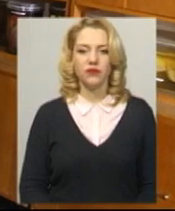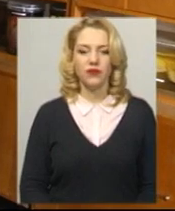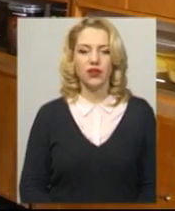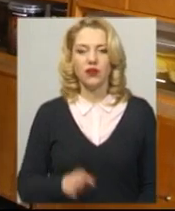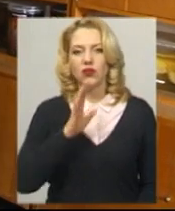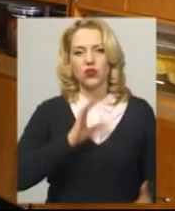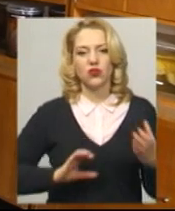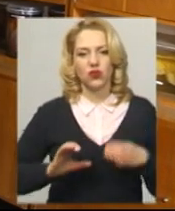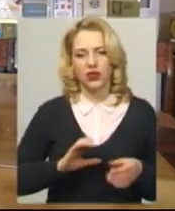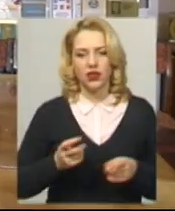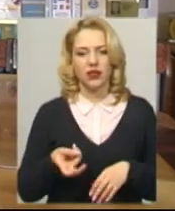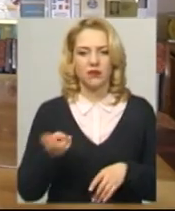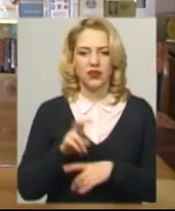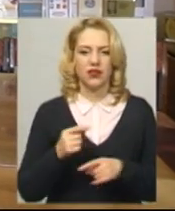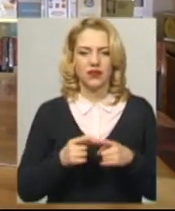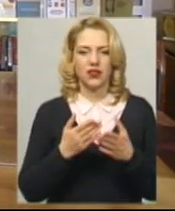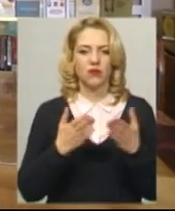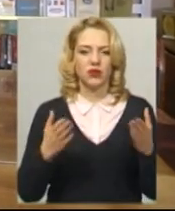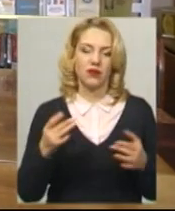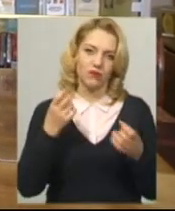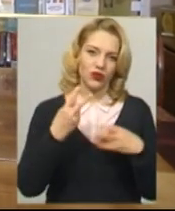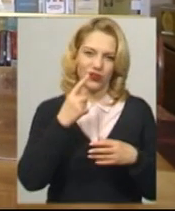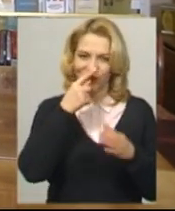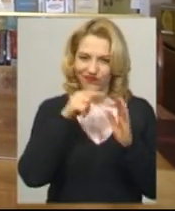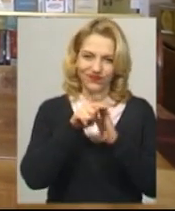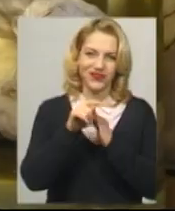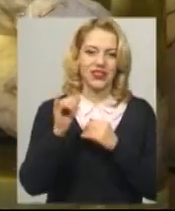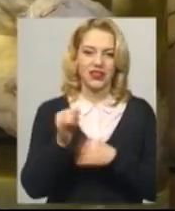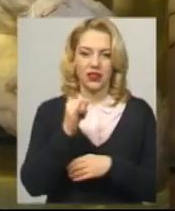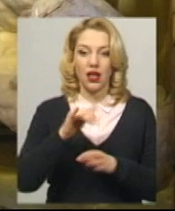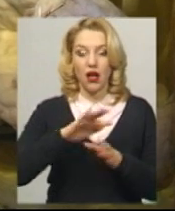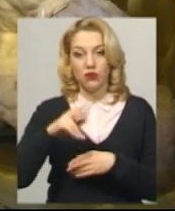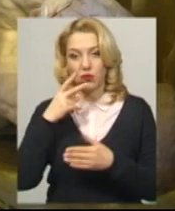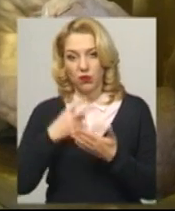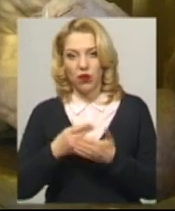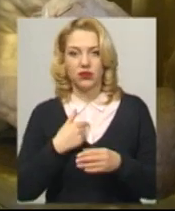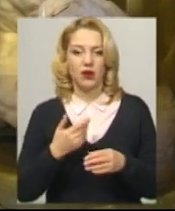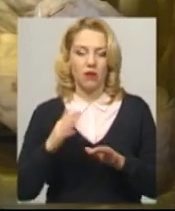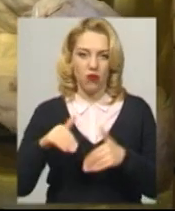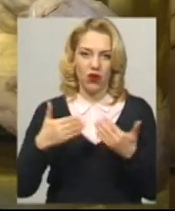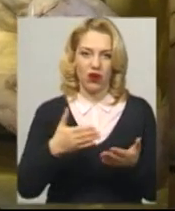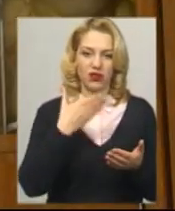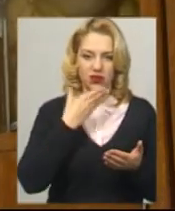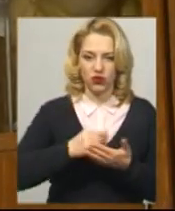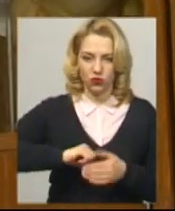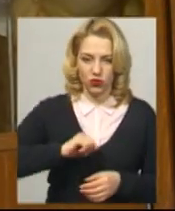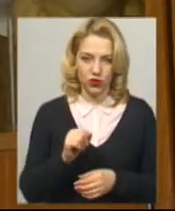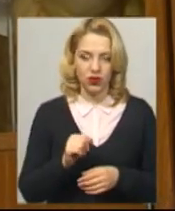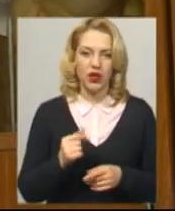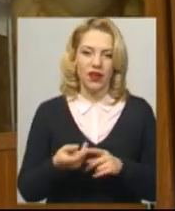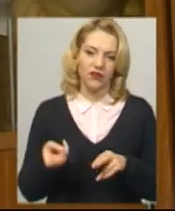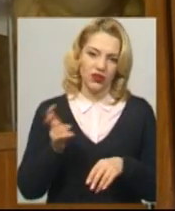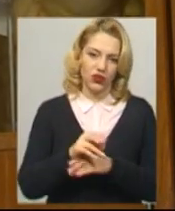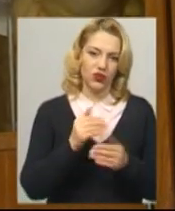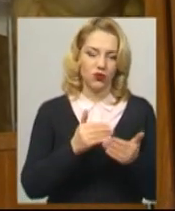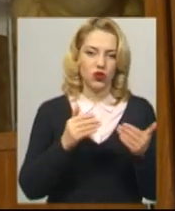Тарадай прийшла до патологоанатомічного музею задля цікавості. Каже, після побаченого порадить своїм друзям відвідати музей, аби більше цінувати своє життя та